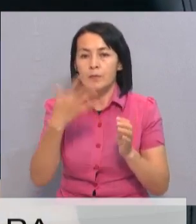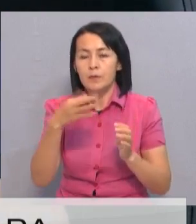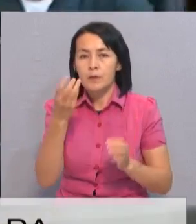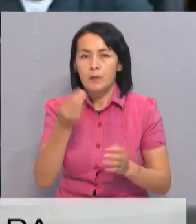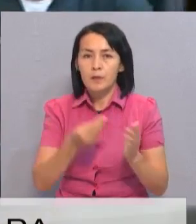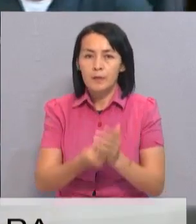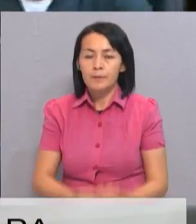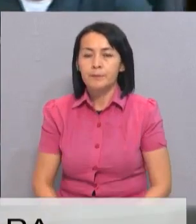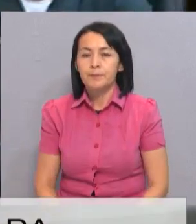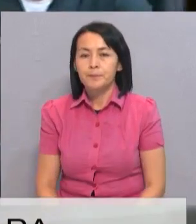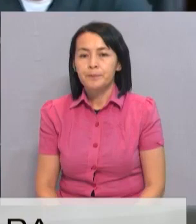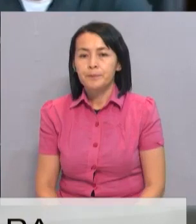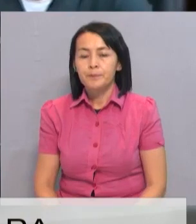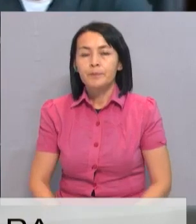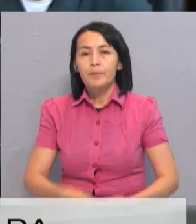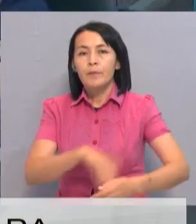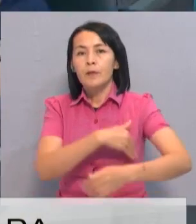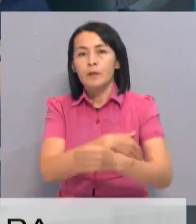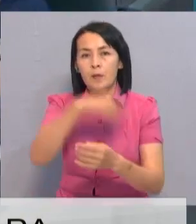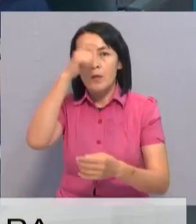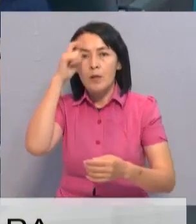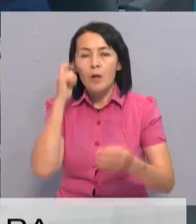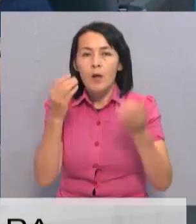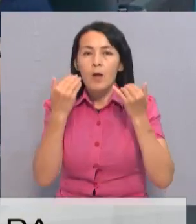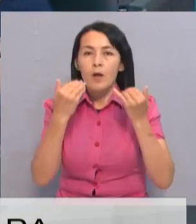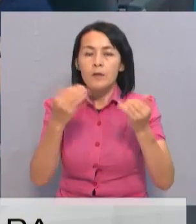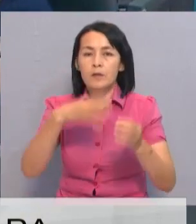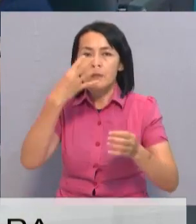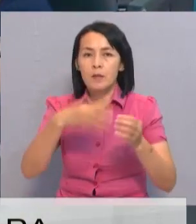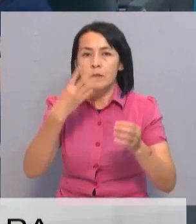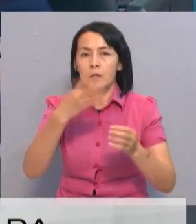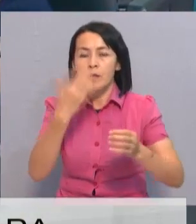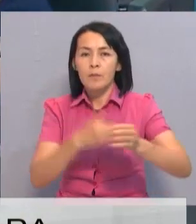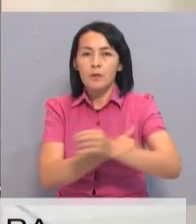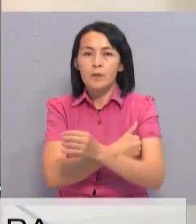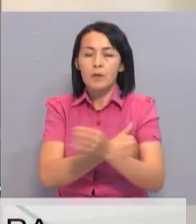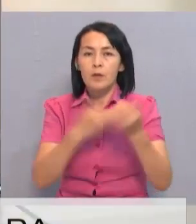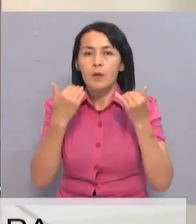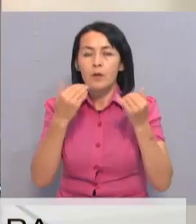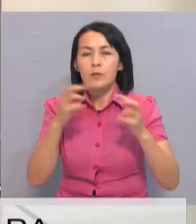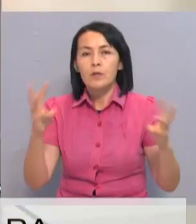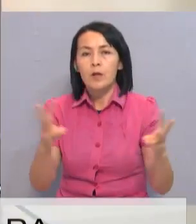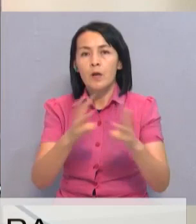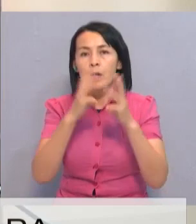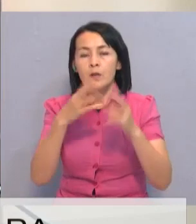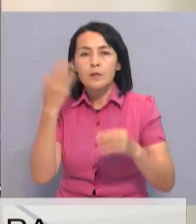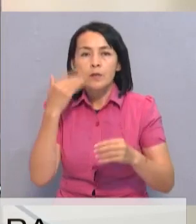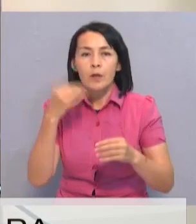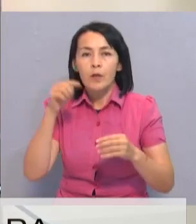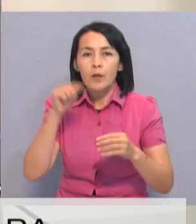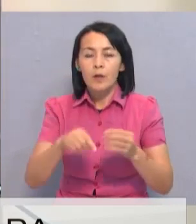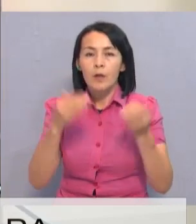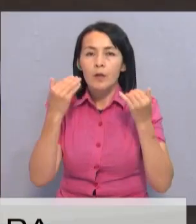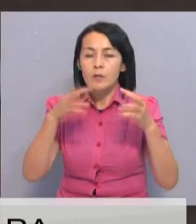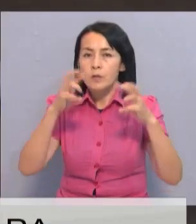1 362 750 тенге. В жару температура окружающей среды достигает 40-45 градусов. Огонь появляется легко, и его